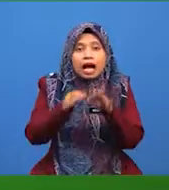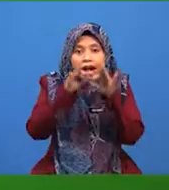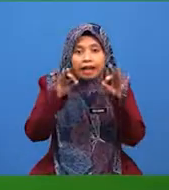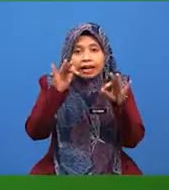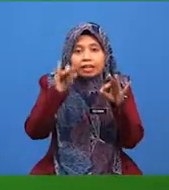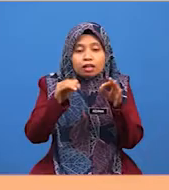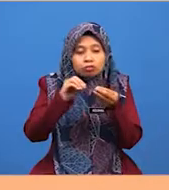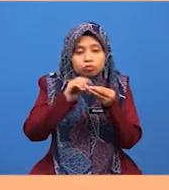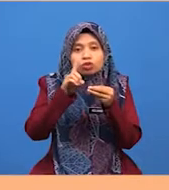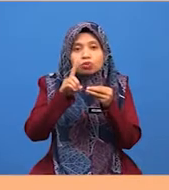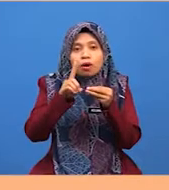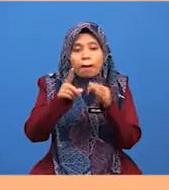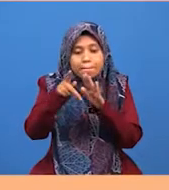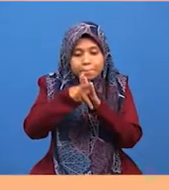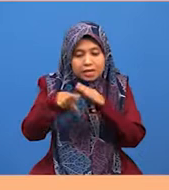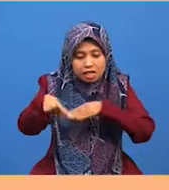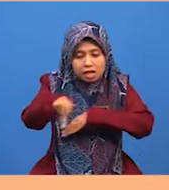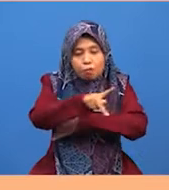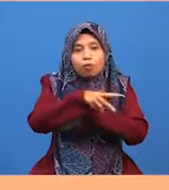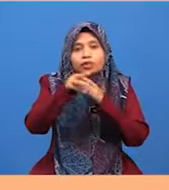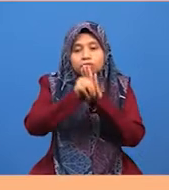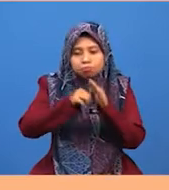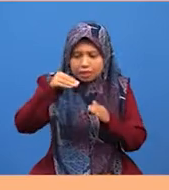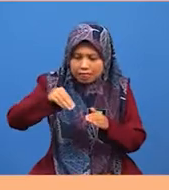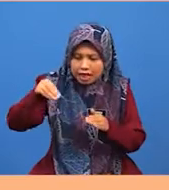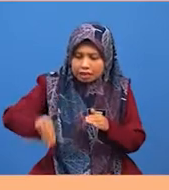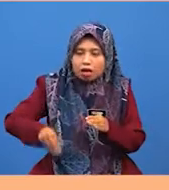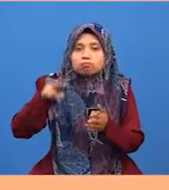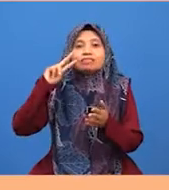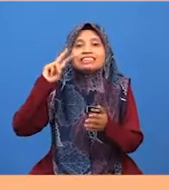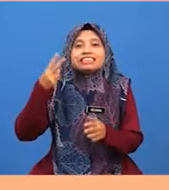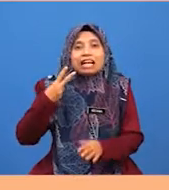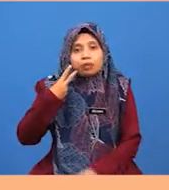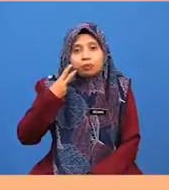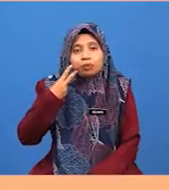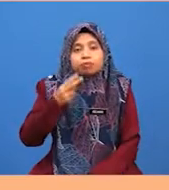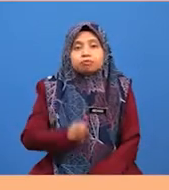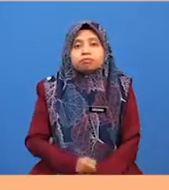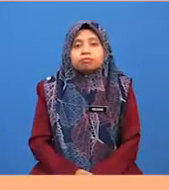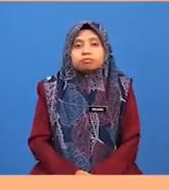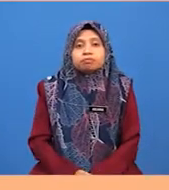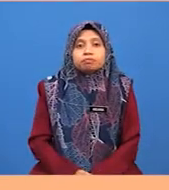Ayat yang pertama, pekebun menanam sayur.